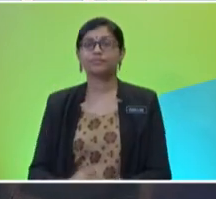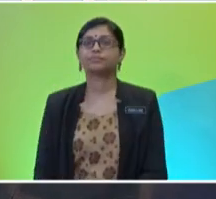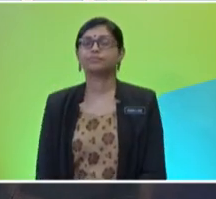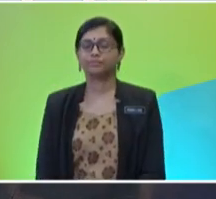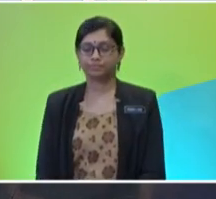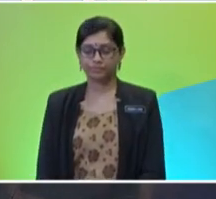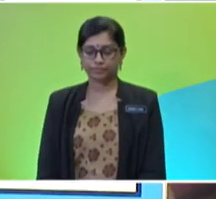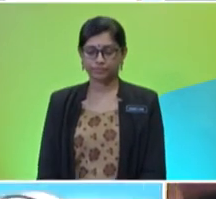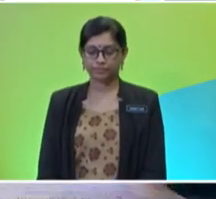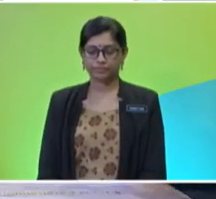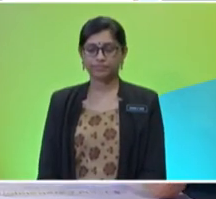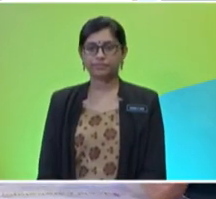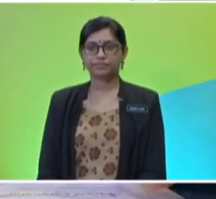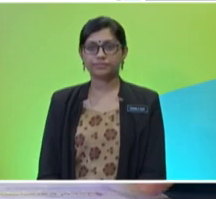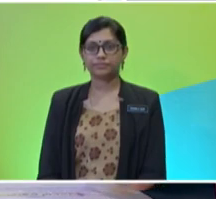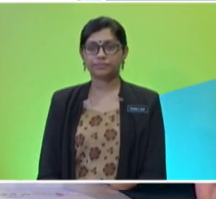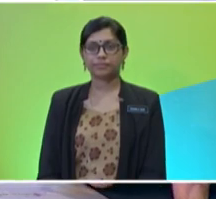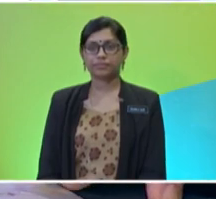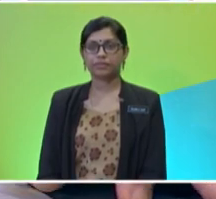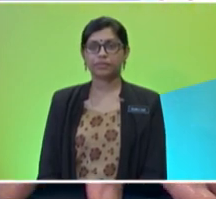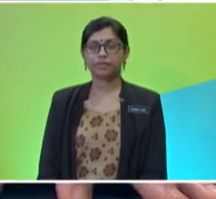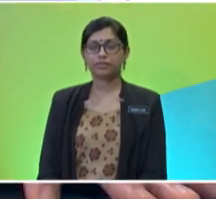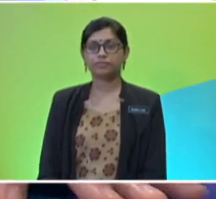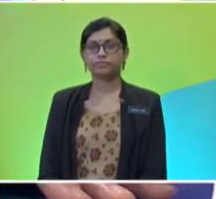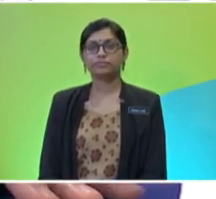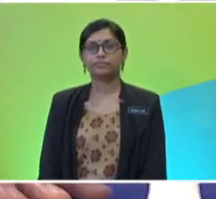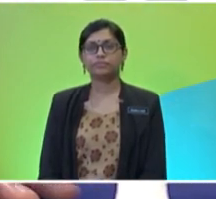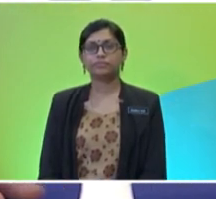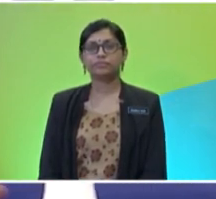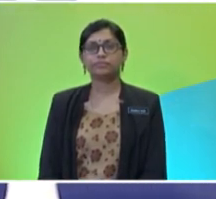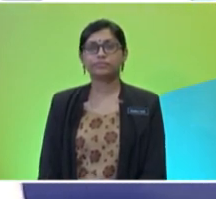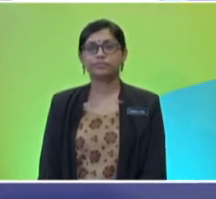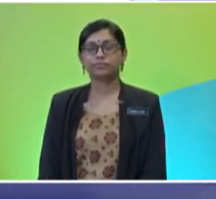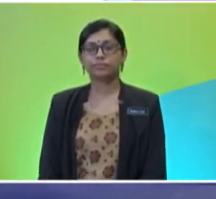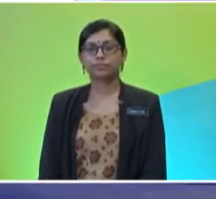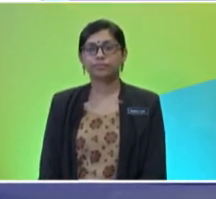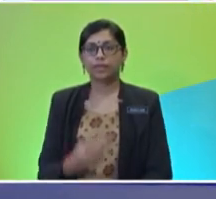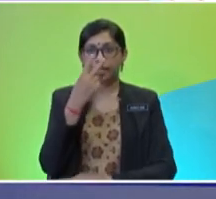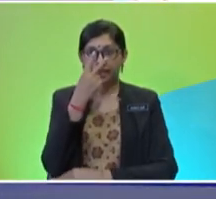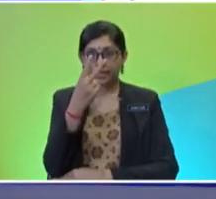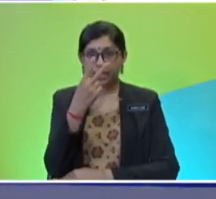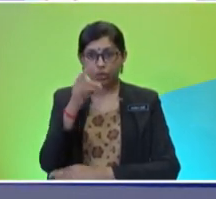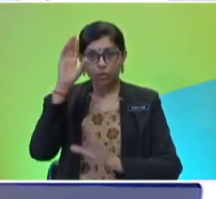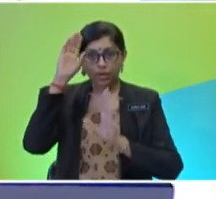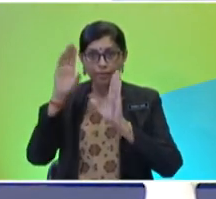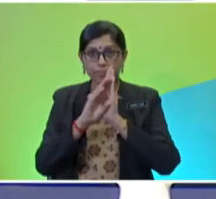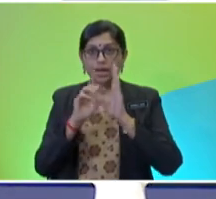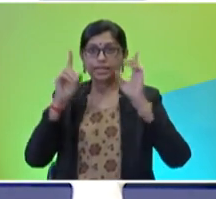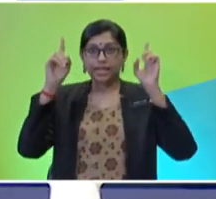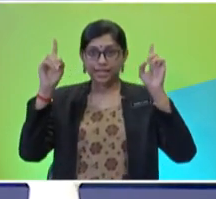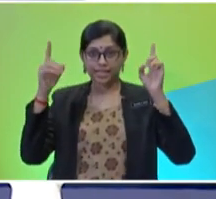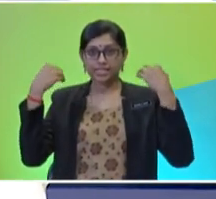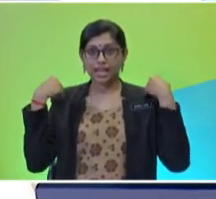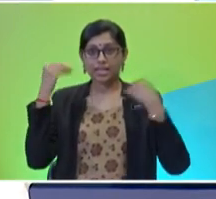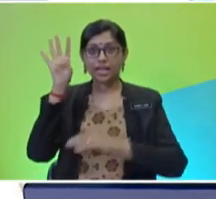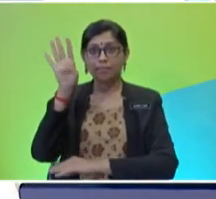Kalau Akmal tengok dekat sini, murid-murid di rumah juga boleh perhatikan ya. Okey. Okey, dekat gambar tu ada empat orang